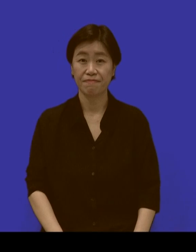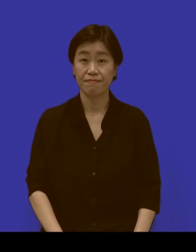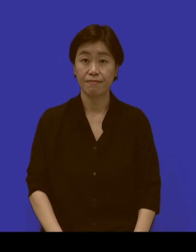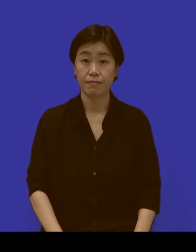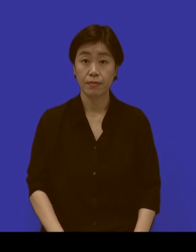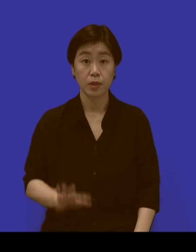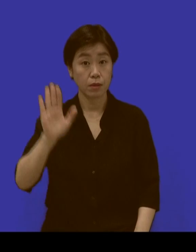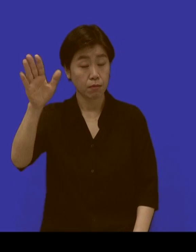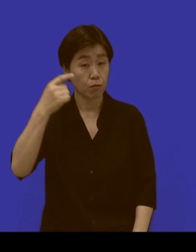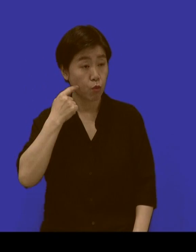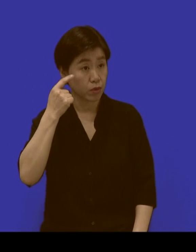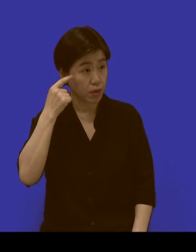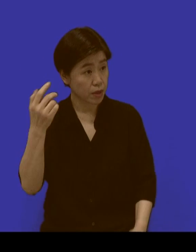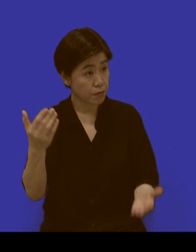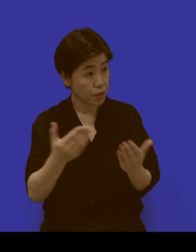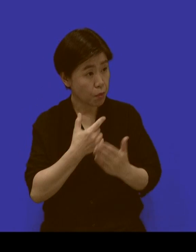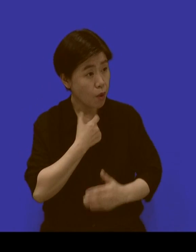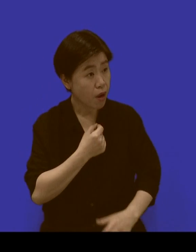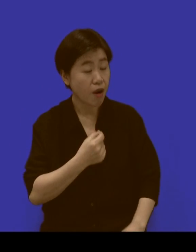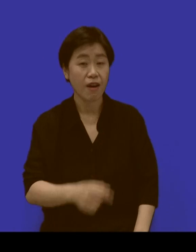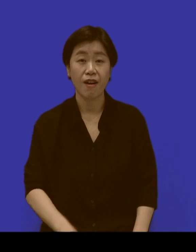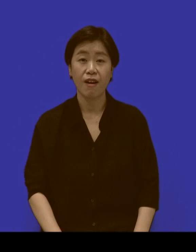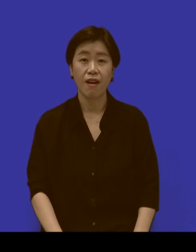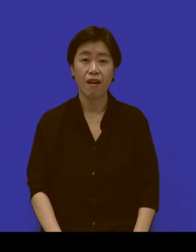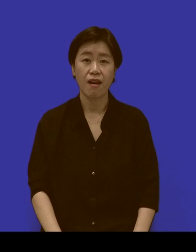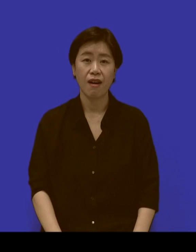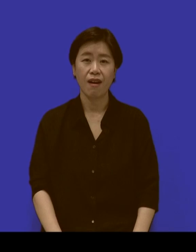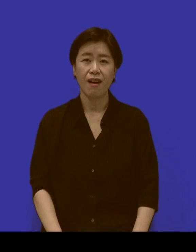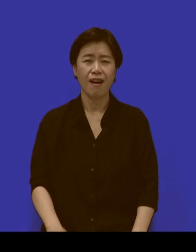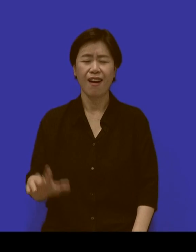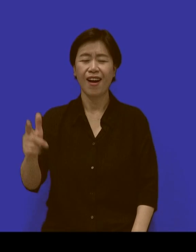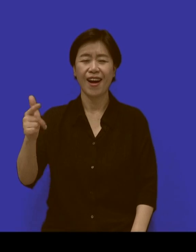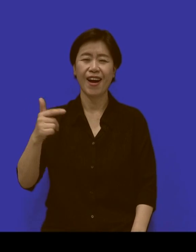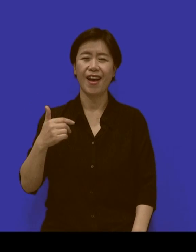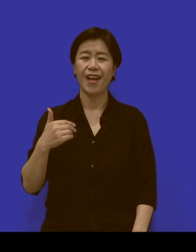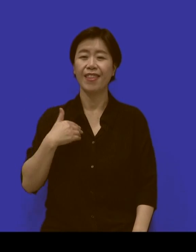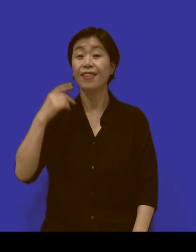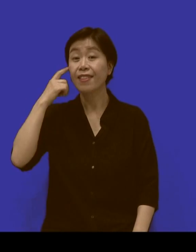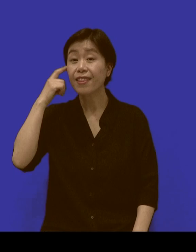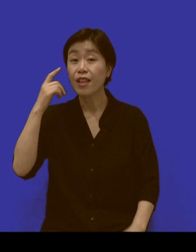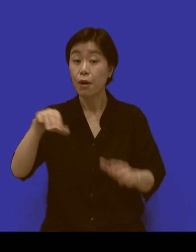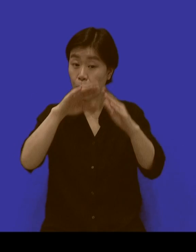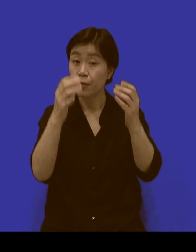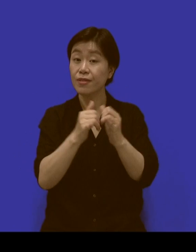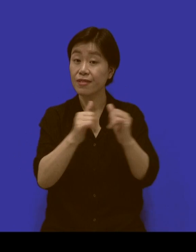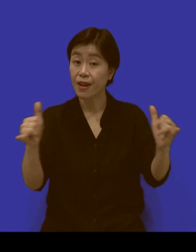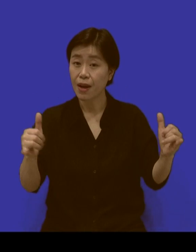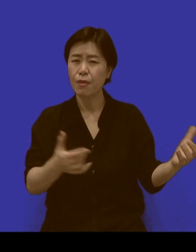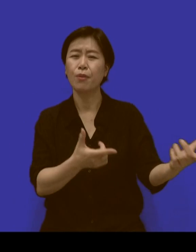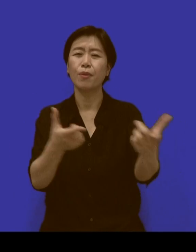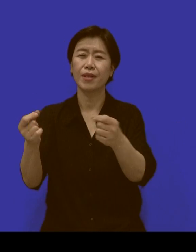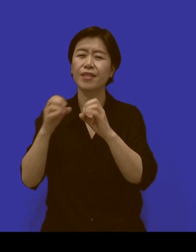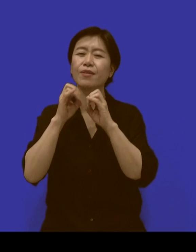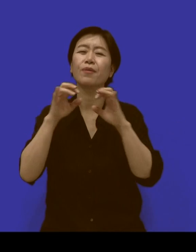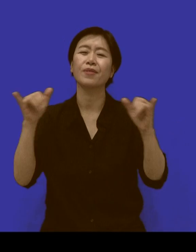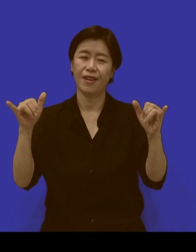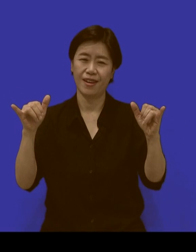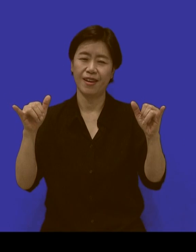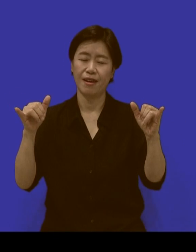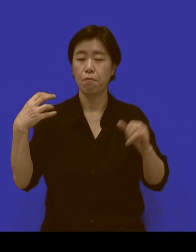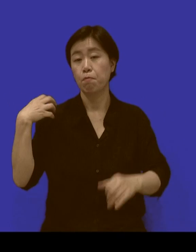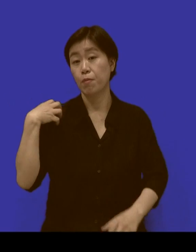언젠간 저는- 결국 되실 건가요? 저는 네. 모두가 선교사라는 그렇죠. 라는 생각으로 살고 있습니다. 네.